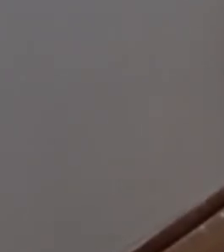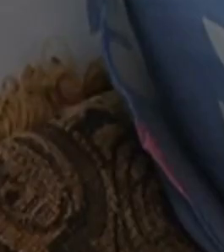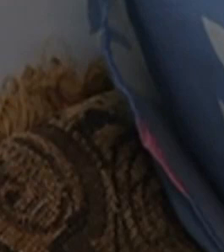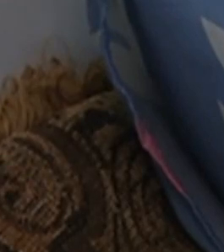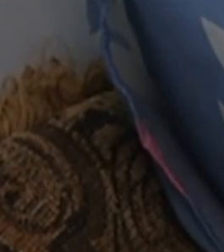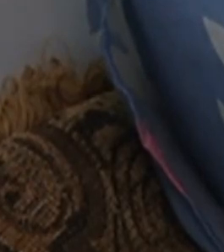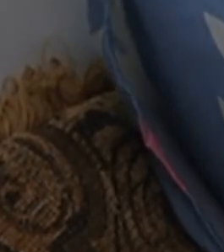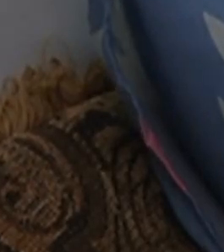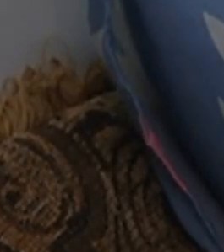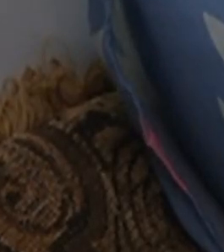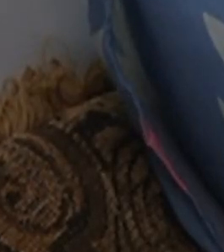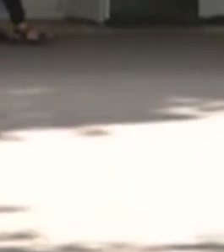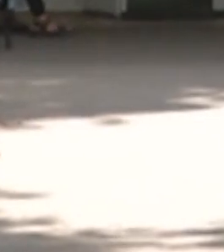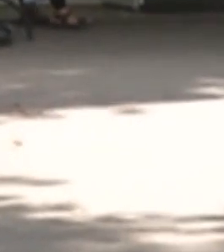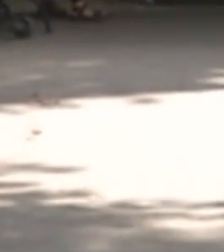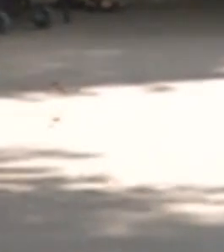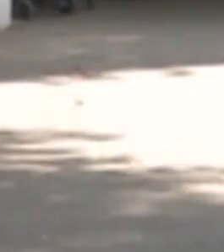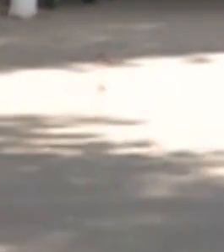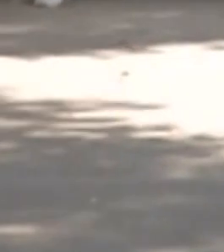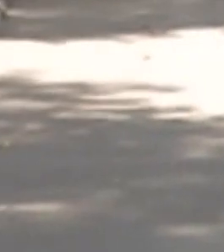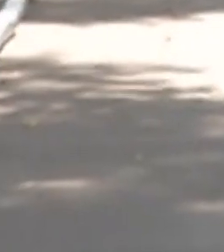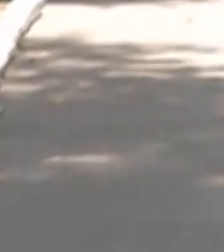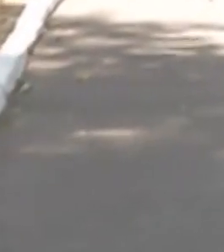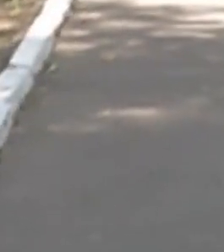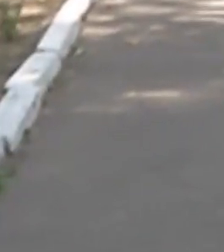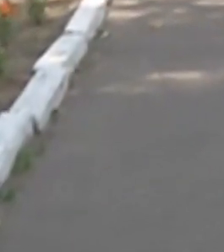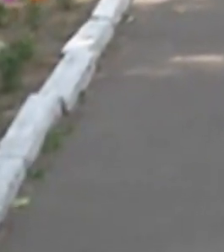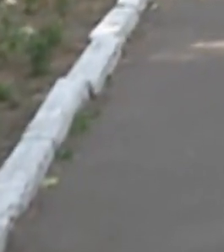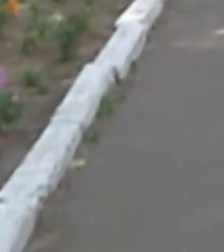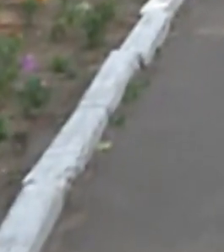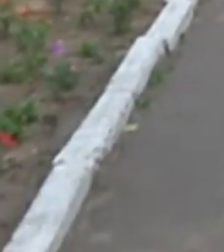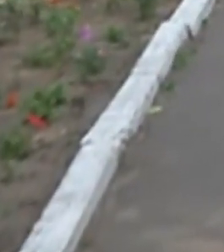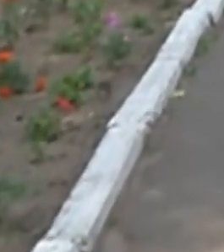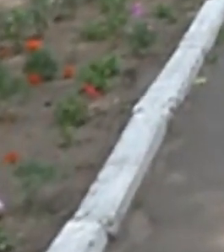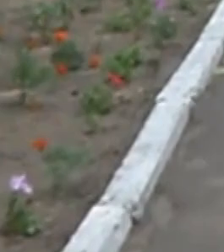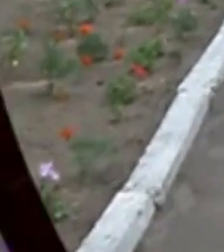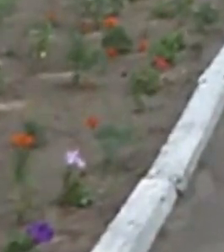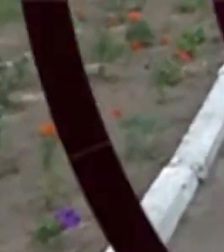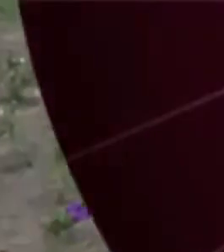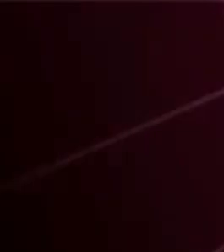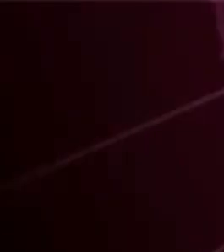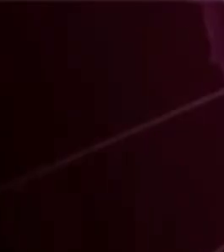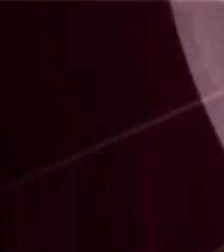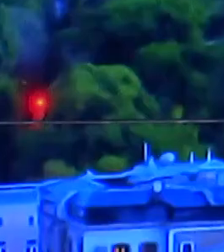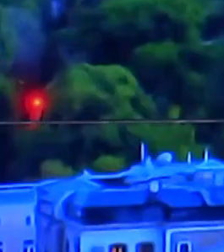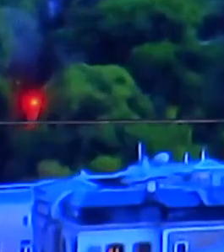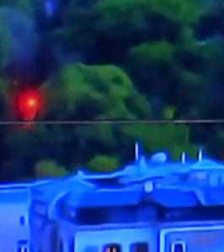недуг и что для этого требуется. Девушке приходится регулярно проходить осмотр врачей.